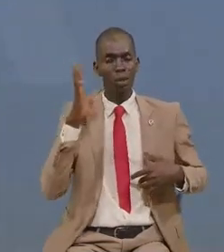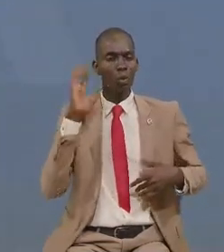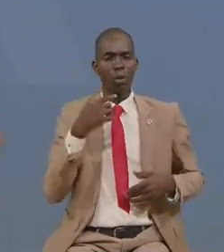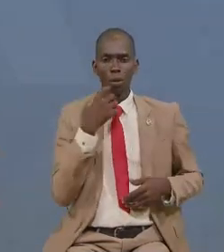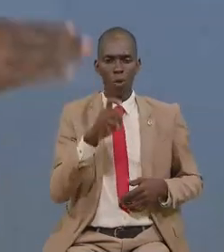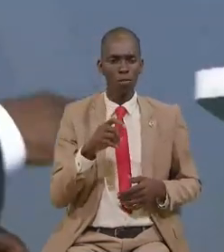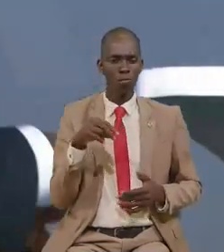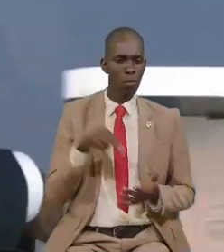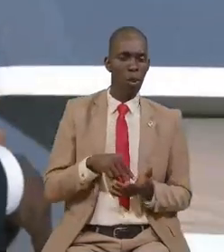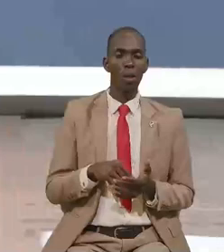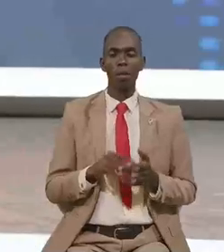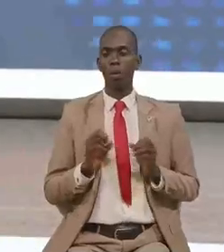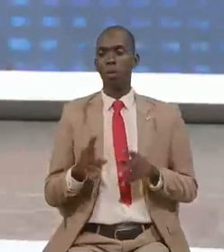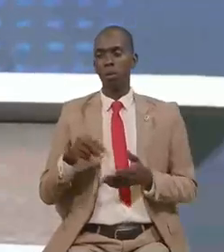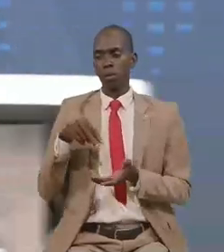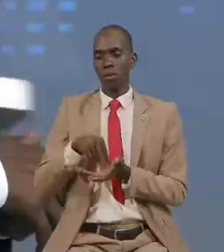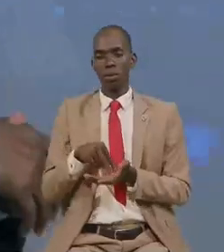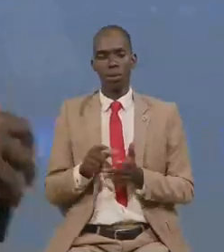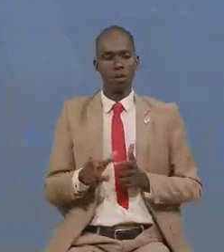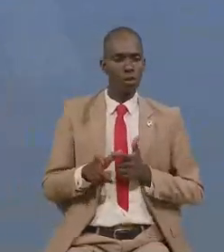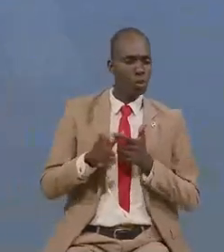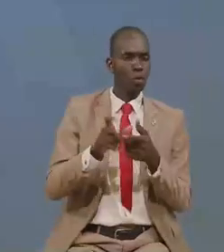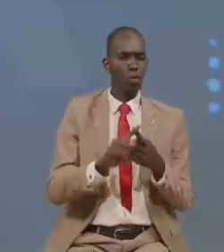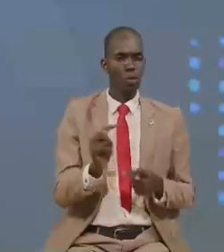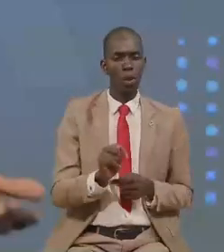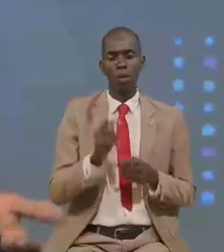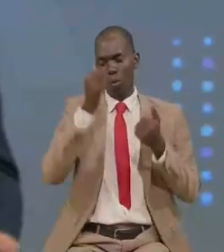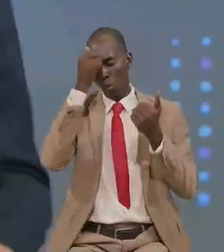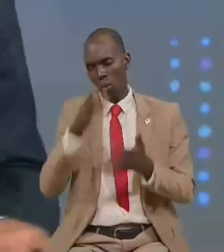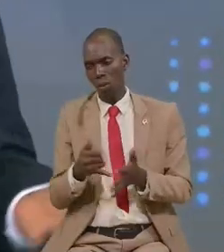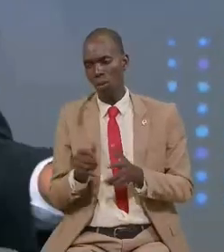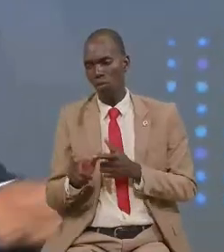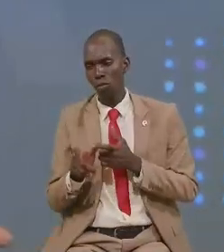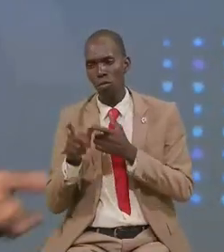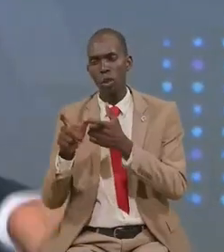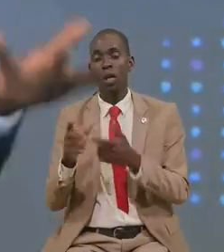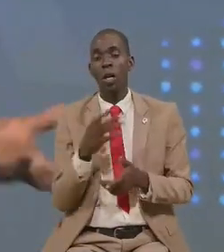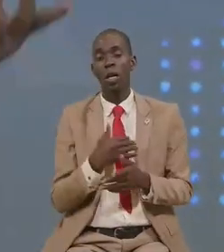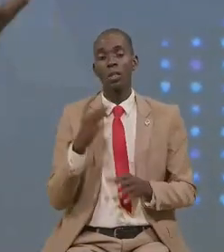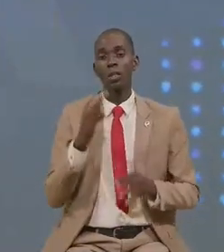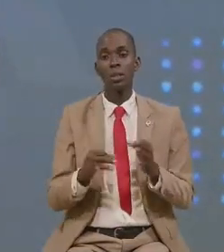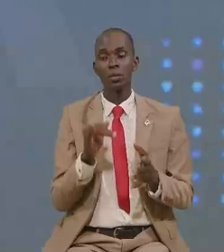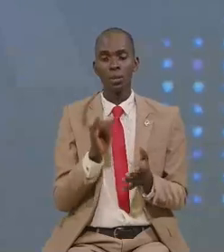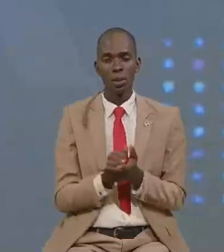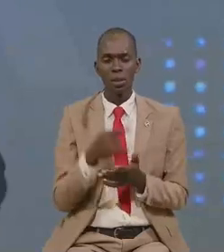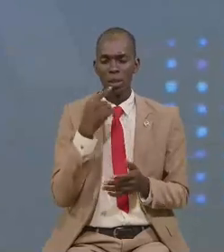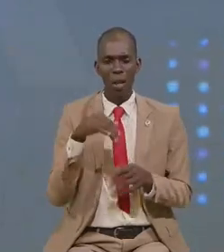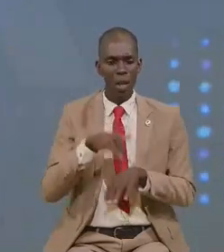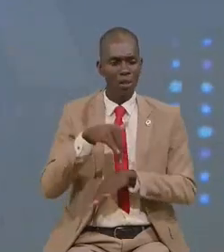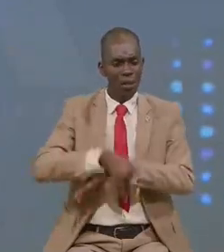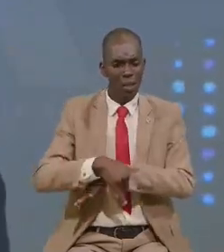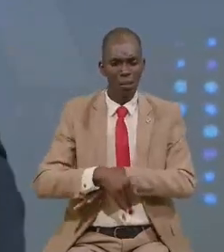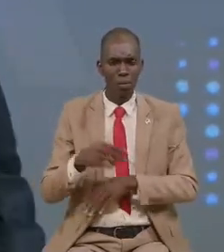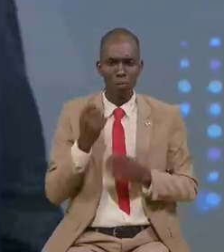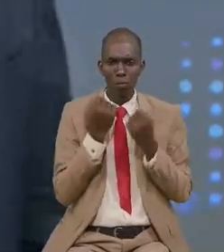dois te lever. Va aux toilettes, tu dois aller aux toilettes. Et c'est dans la nuit, lève-toi dans la nuit. Tu